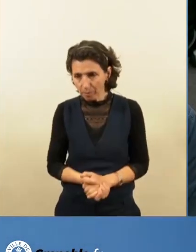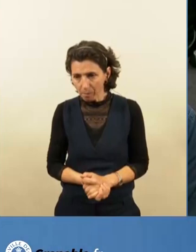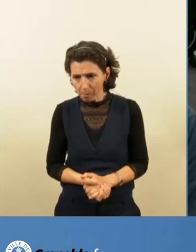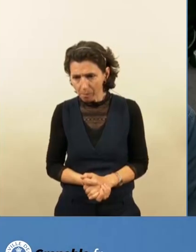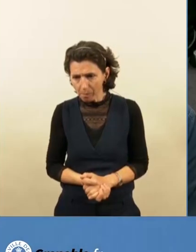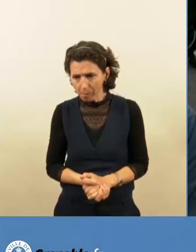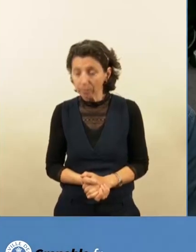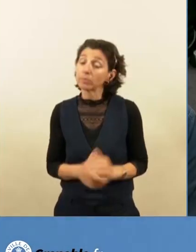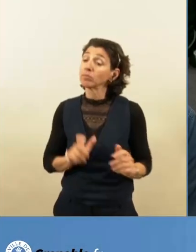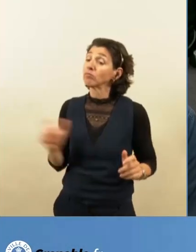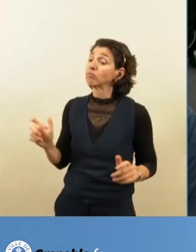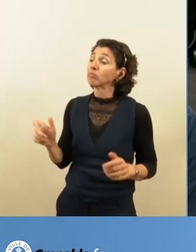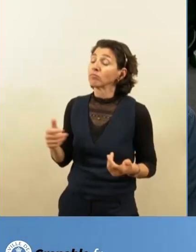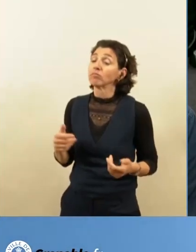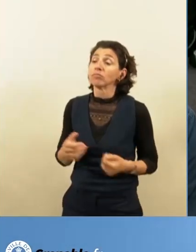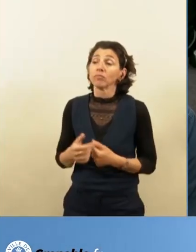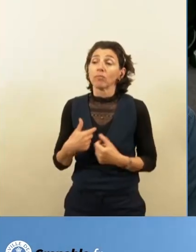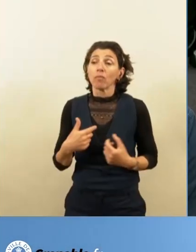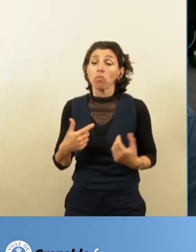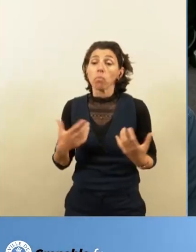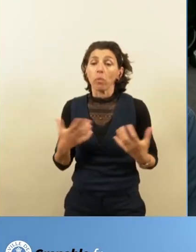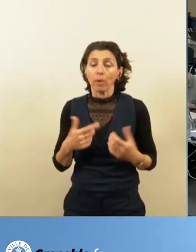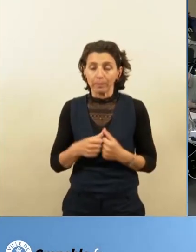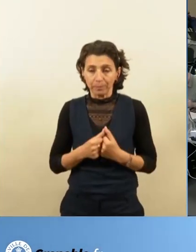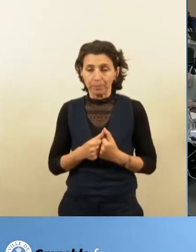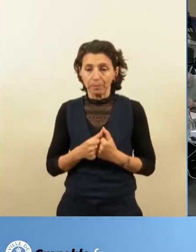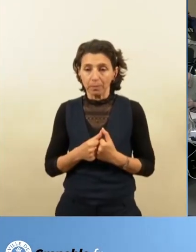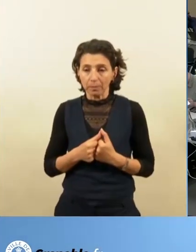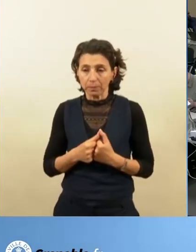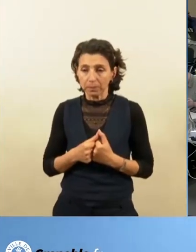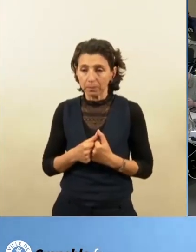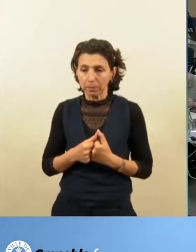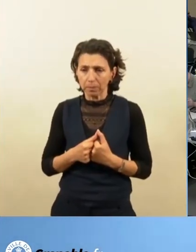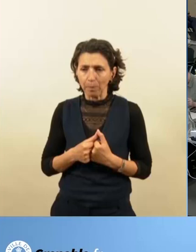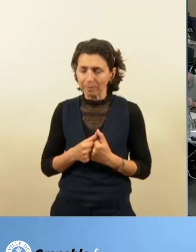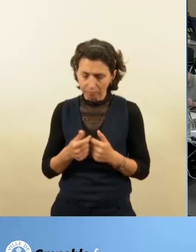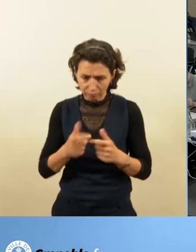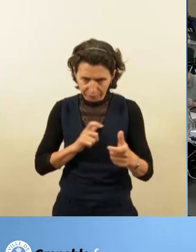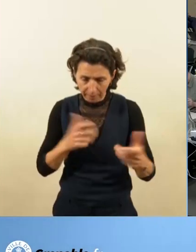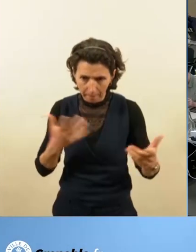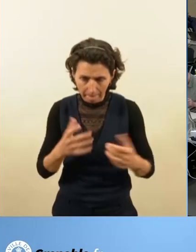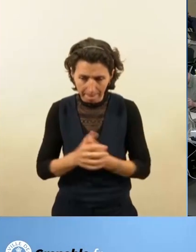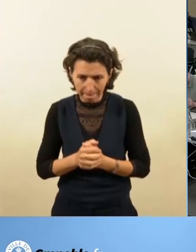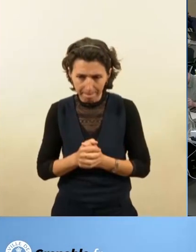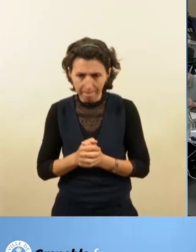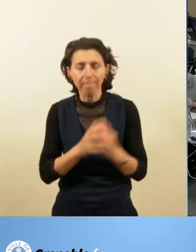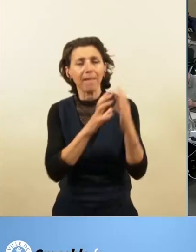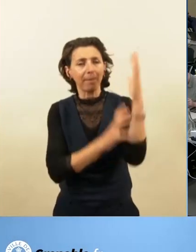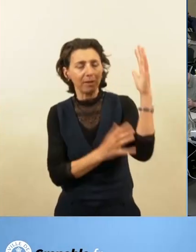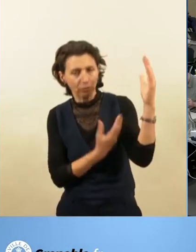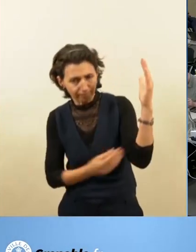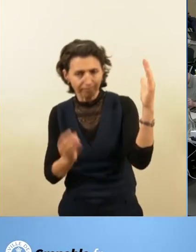si vous le voulez bien il convient dans le grade de la délibération d'ajouter